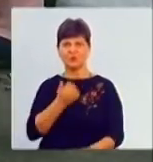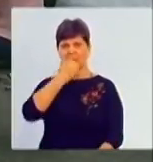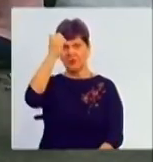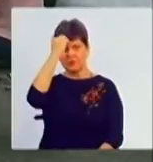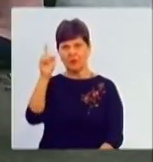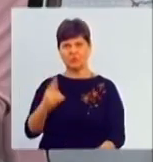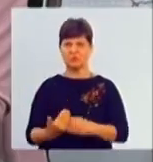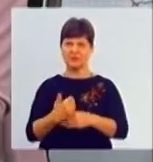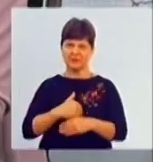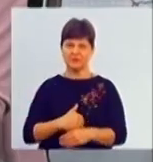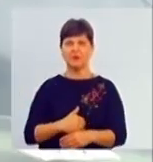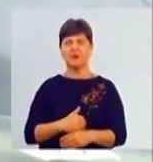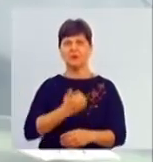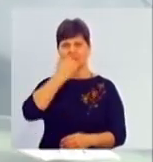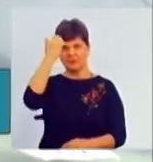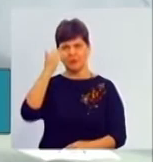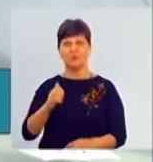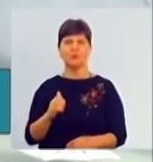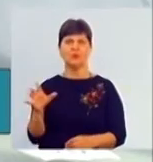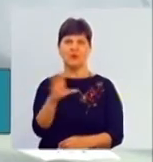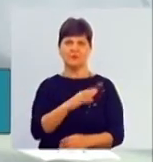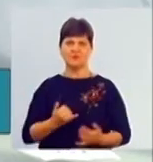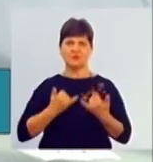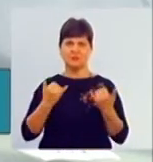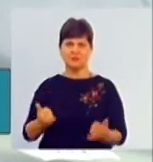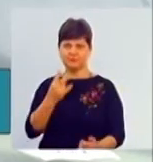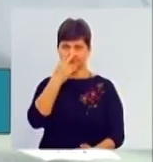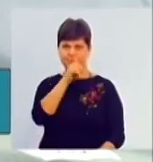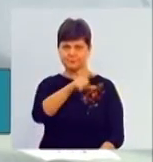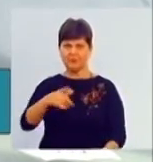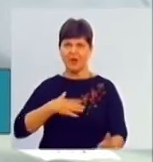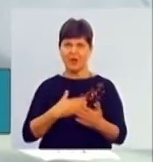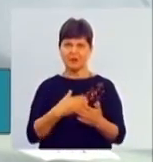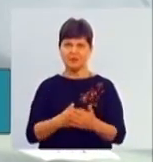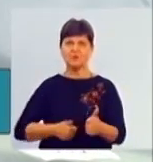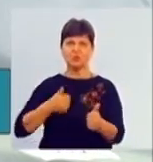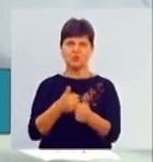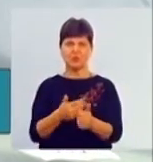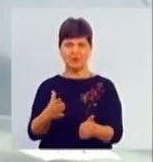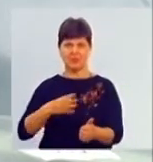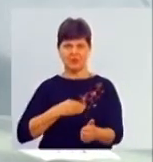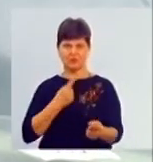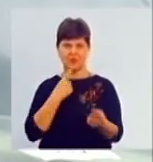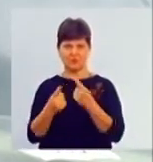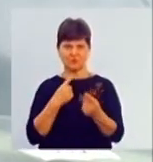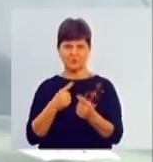завітали і взяли участь в нашій передачі. Дякую, шановні глядачі, що також активно долучалися до нашої розмови, ставили